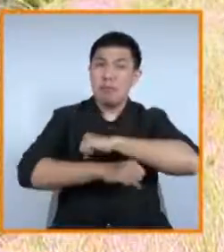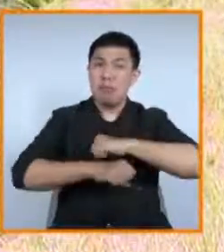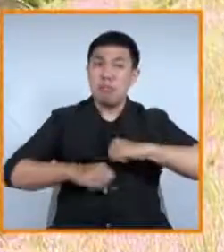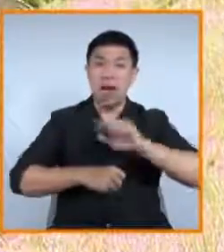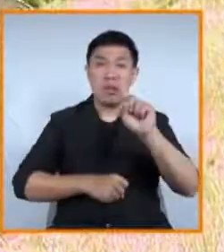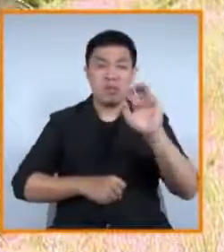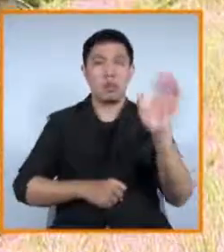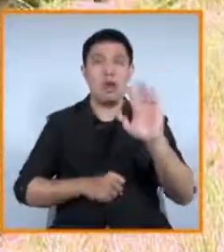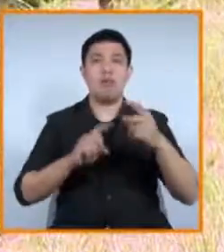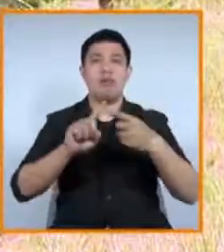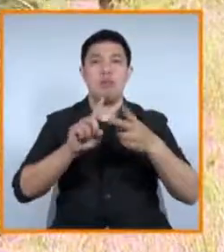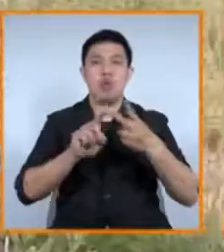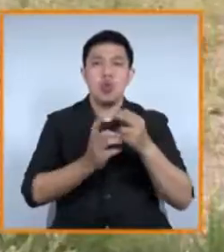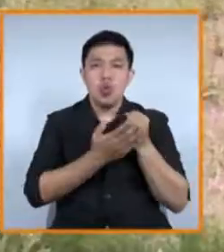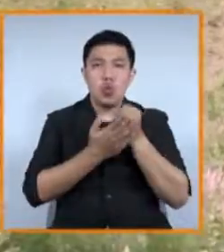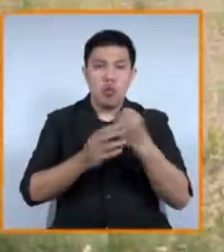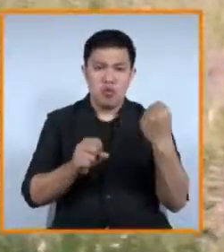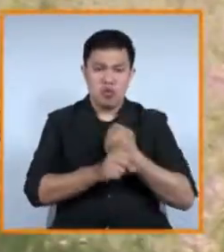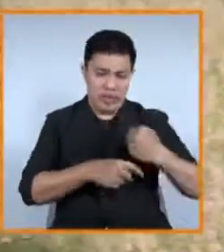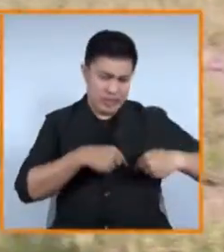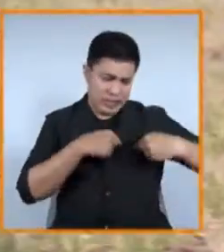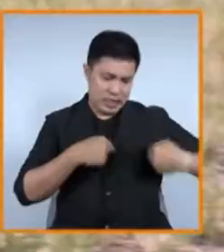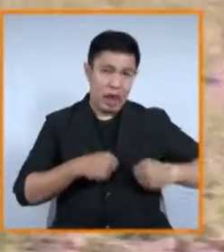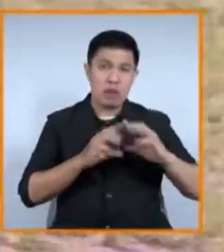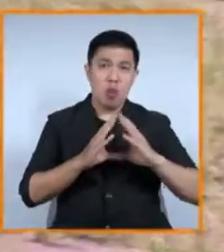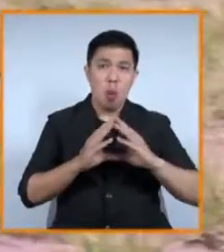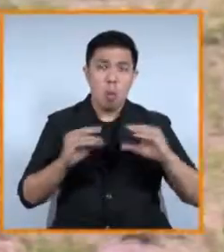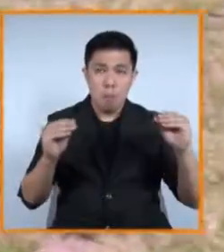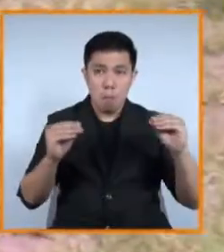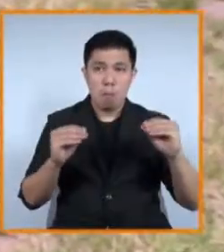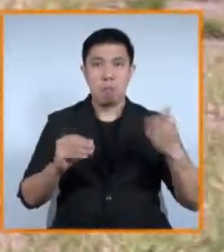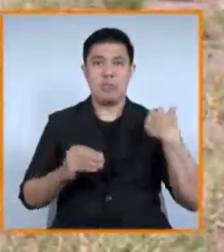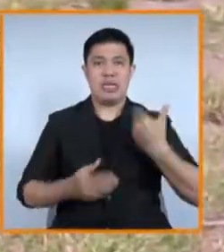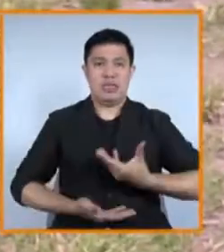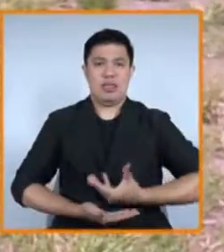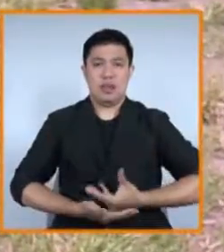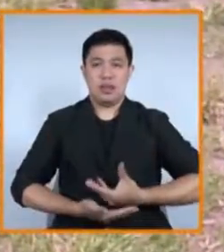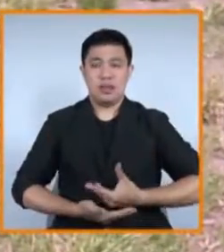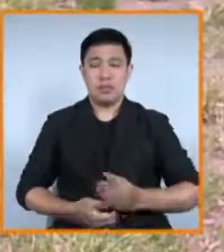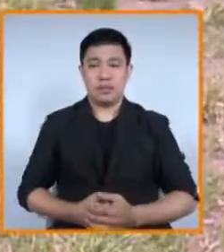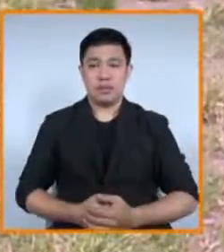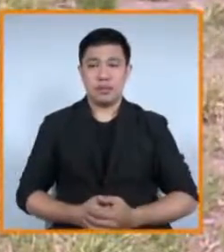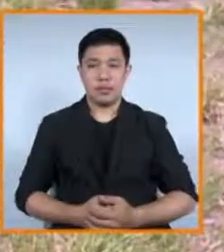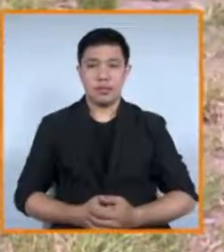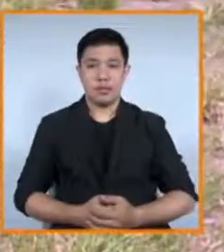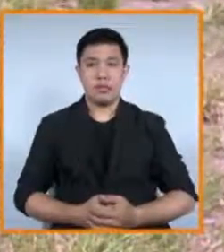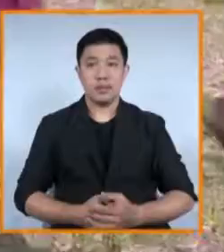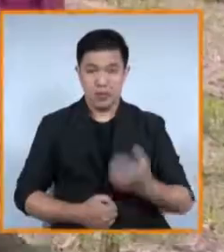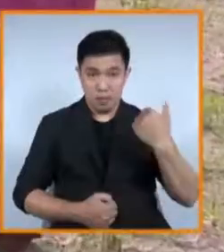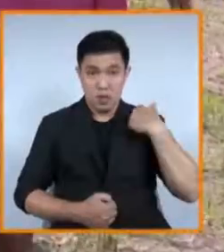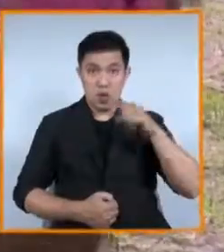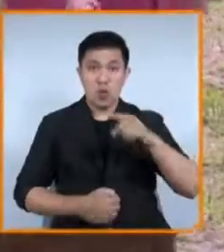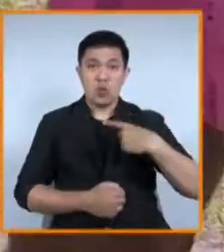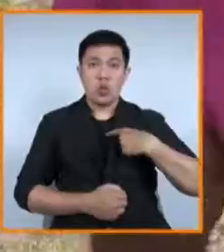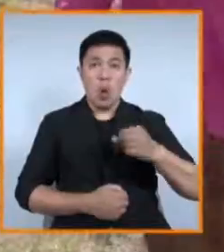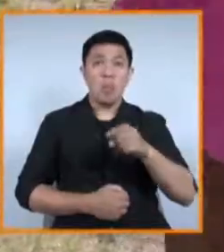เท่านั้นแต่ยังเป็นการช่วยฝึกจิตใจให้สงบนิ่งและเกิดสมาธิได้อีกด้วยยิ่งไปกว่านั้นความหลงไหล